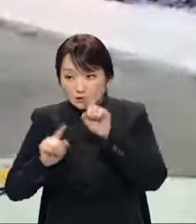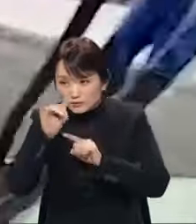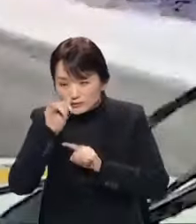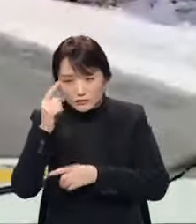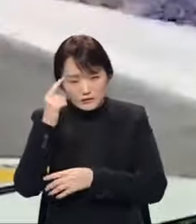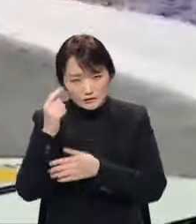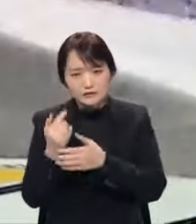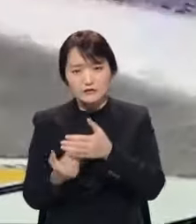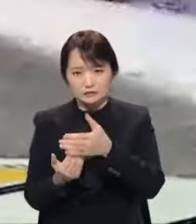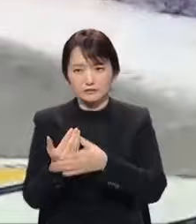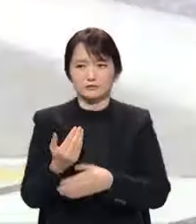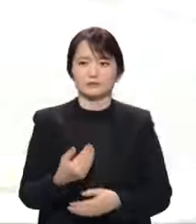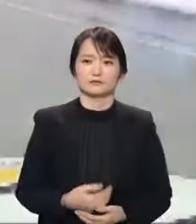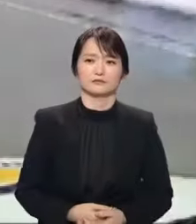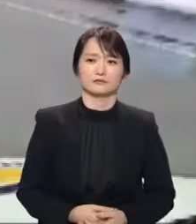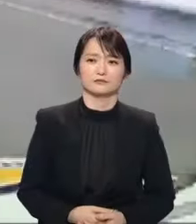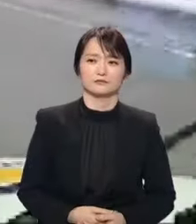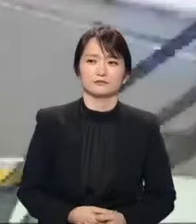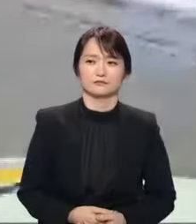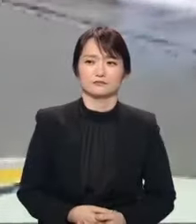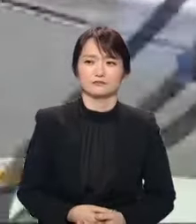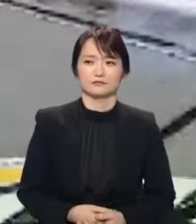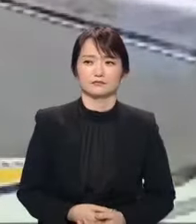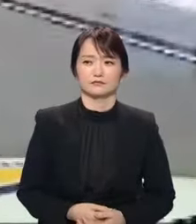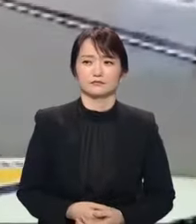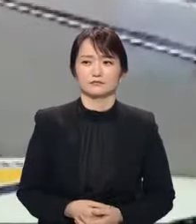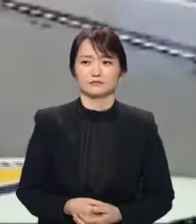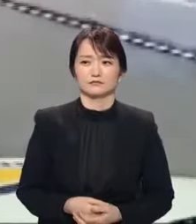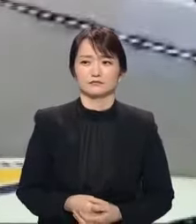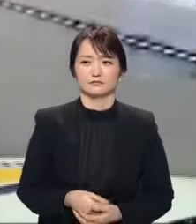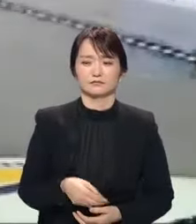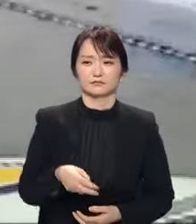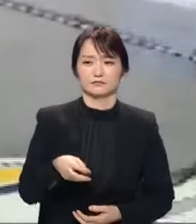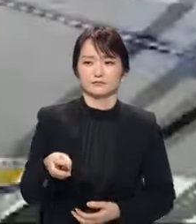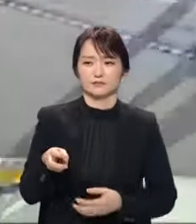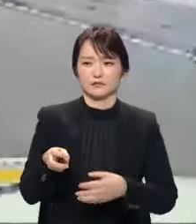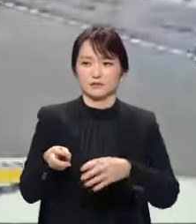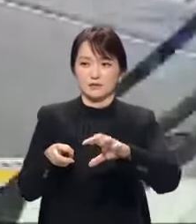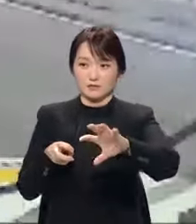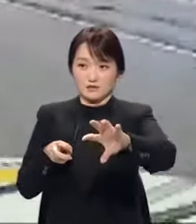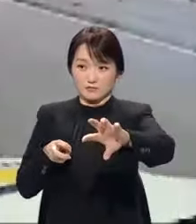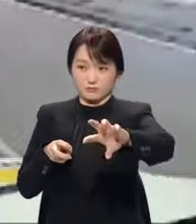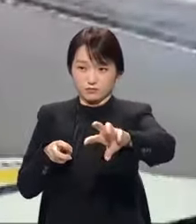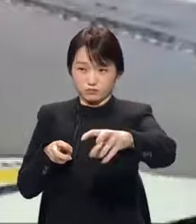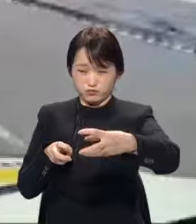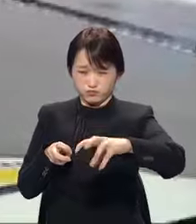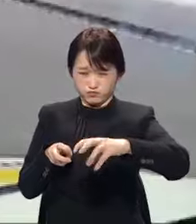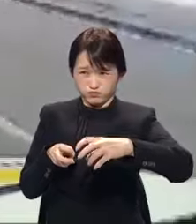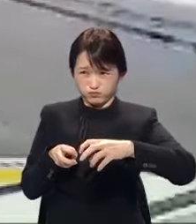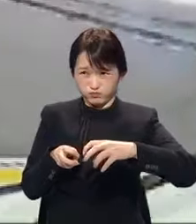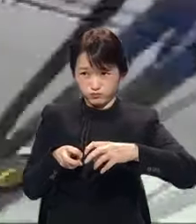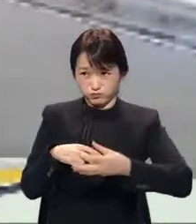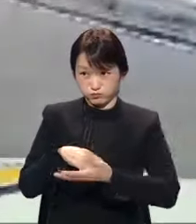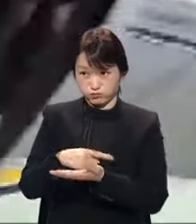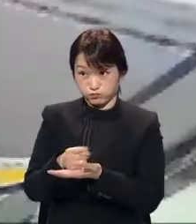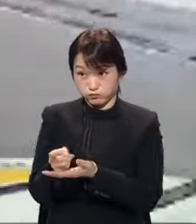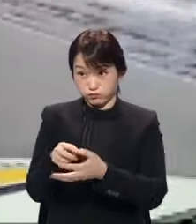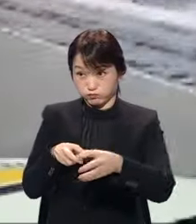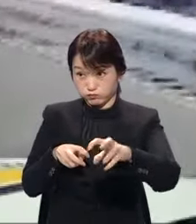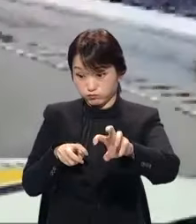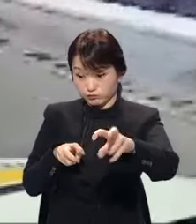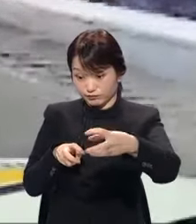seriously injured. 사고가 난 차량은 반대편 차선에서 돌진해 왔습니다. 악천 후에도 속도를 내며 달리다가